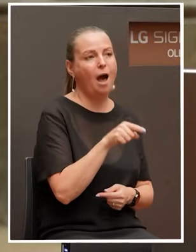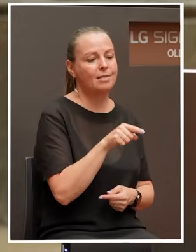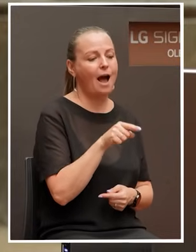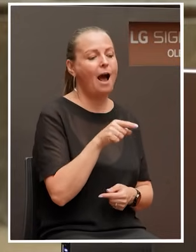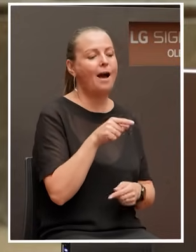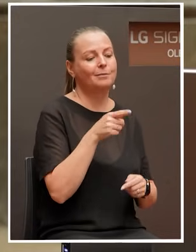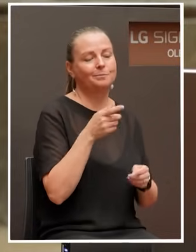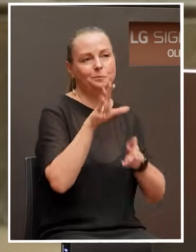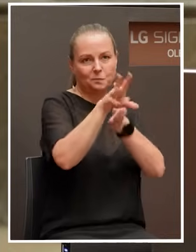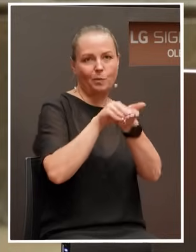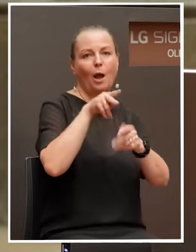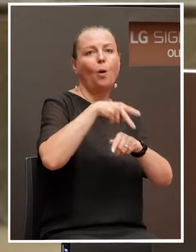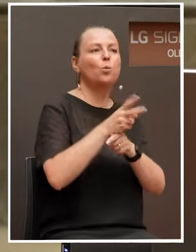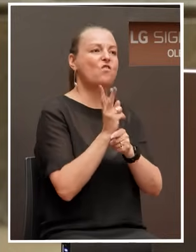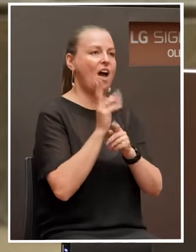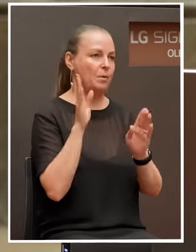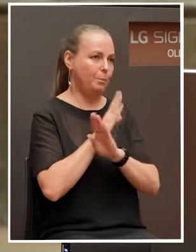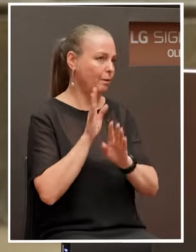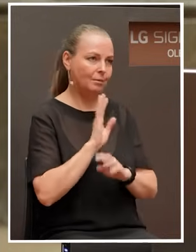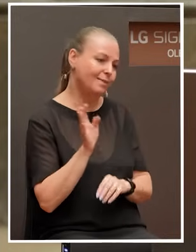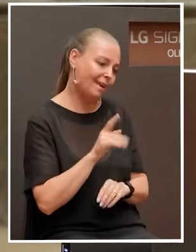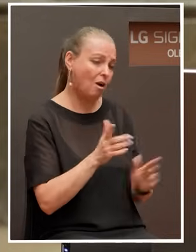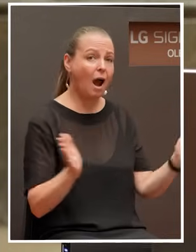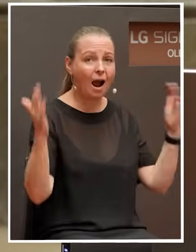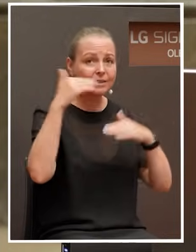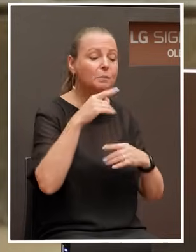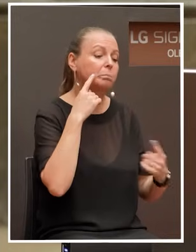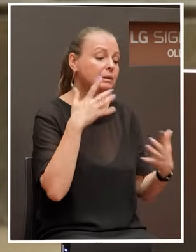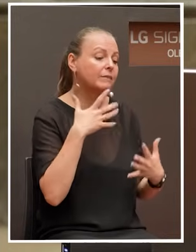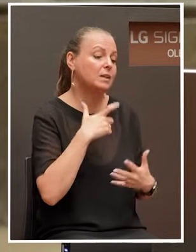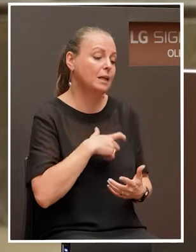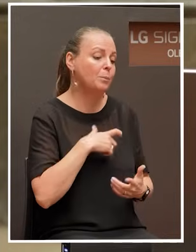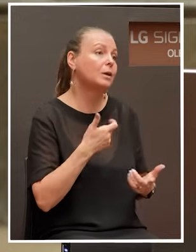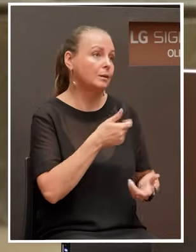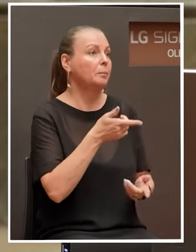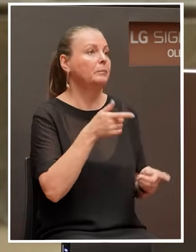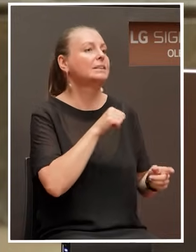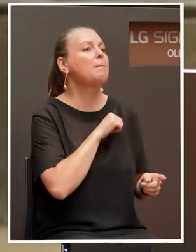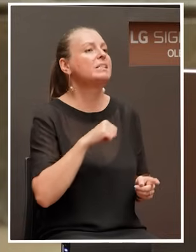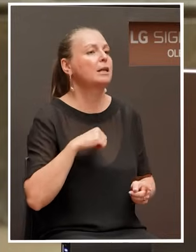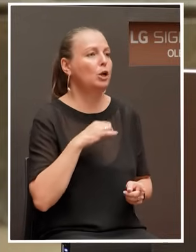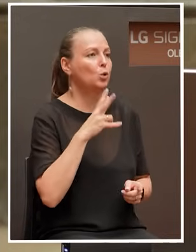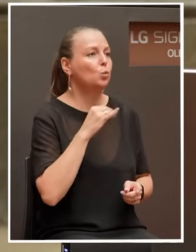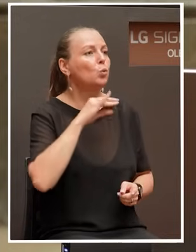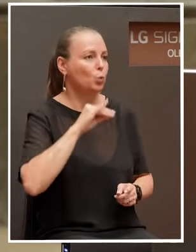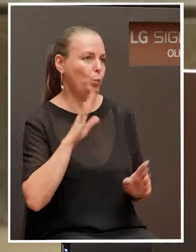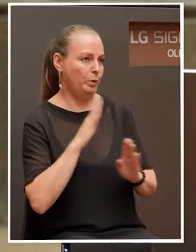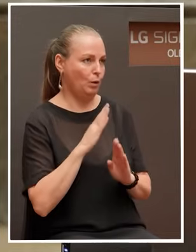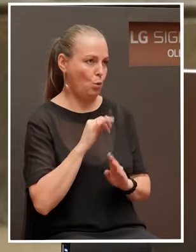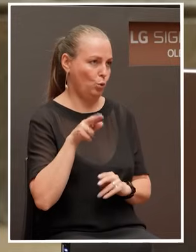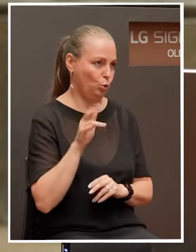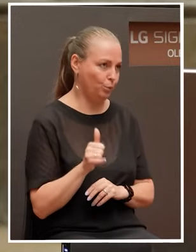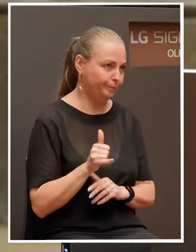удваивает природу, а тем, что она представляет собой самостоятельную природу. Вот что очень интересно в этих вещах